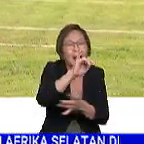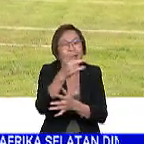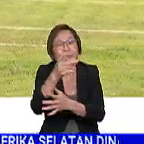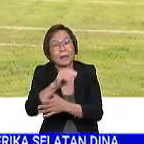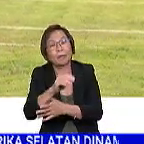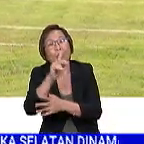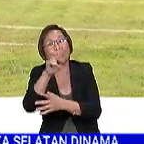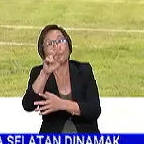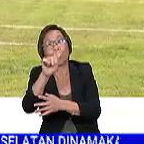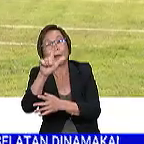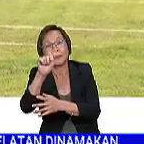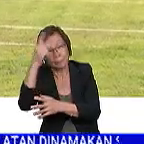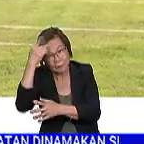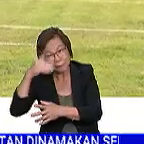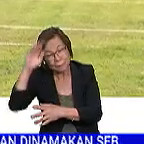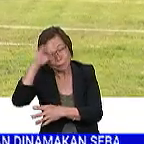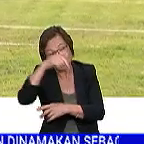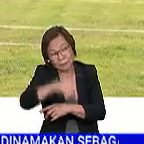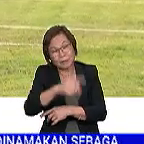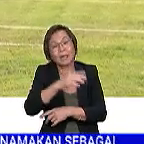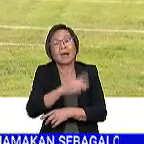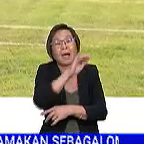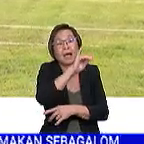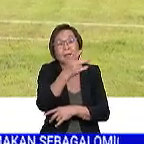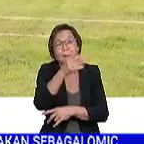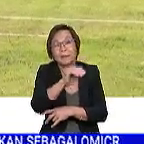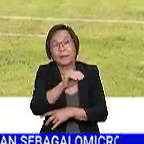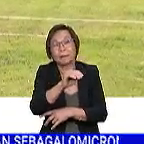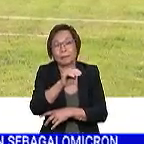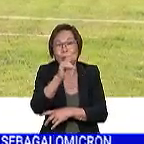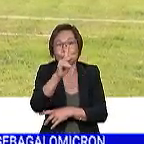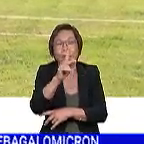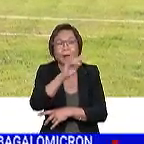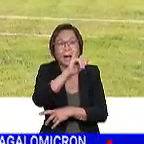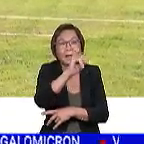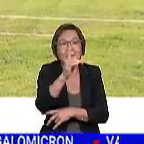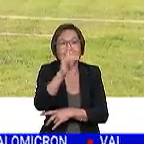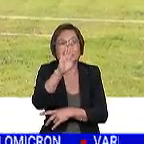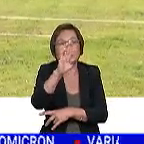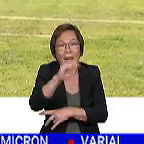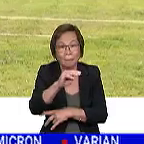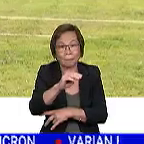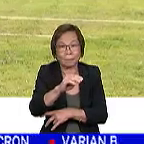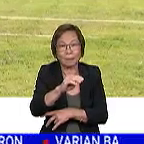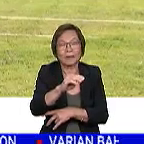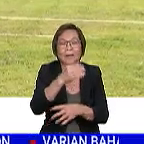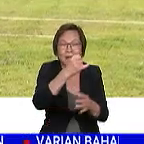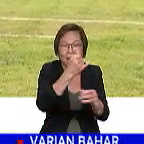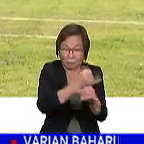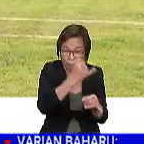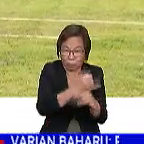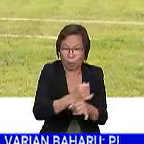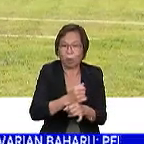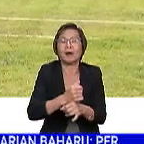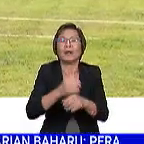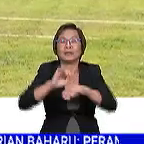Kerana di peringkat negeri Perlis, IKBN Kuala Perlis merupakan satu-satunya agensi latihan di bawah Kementerian Belia dan Sukan yang